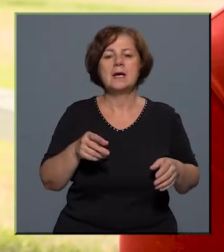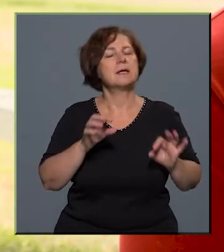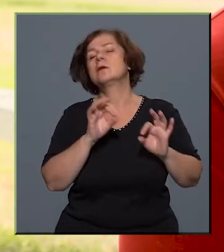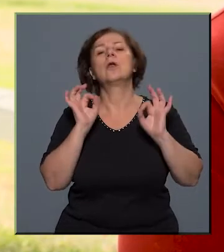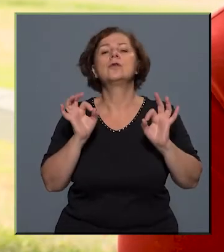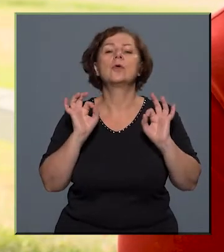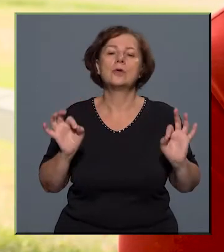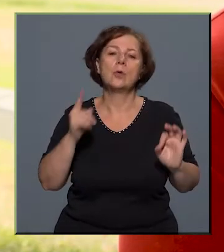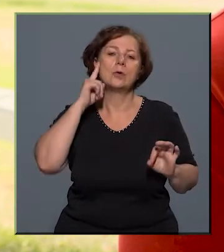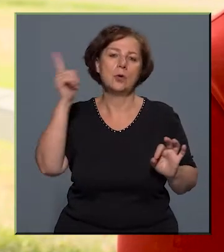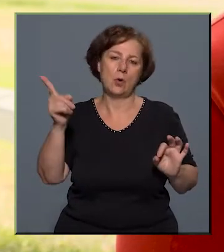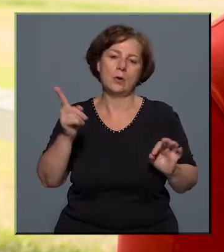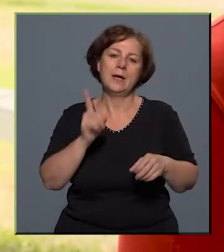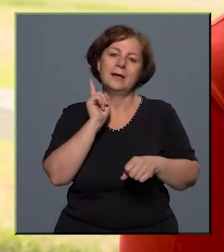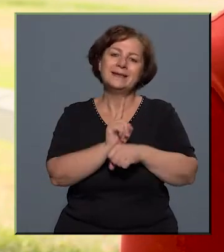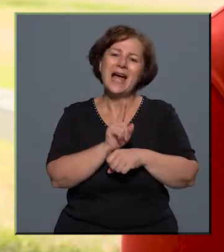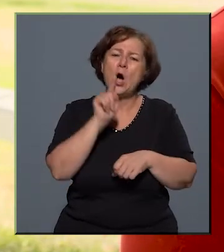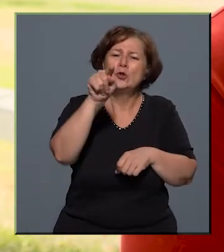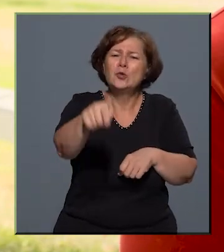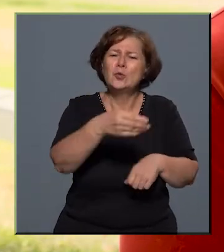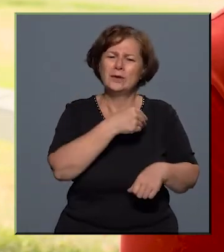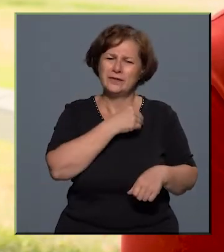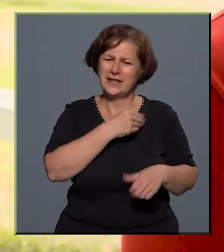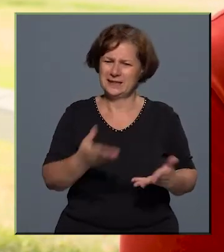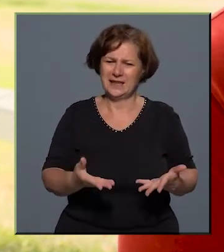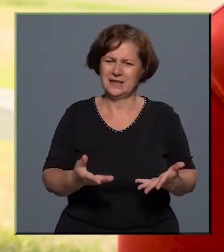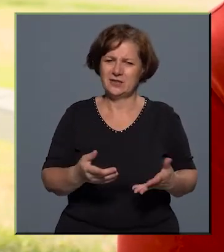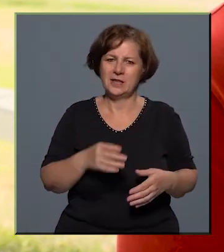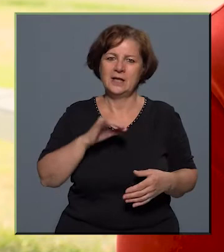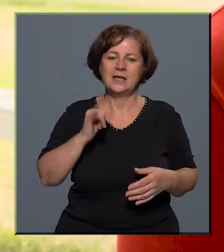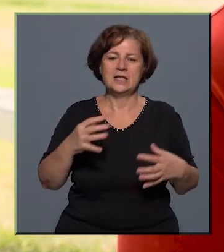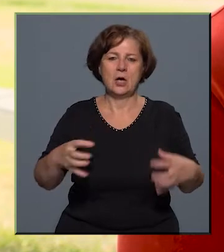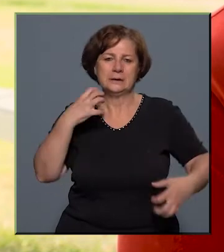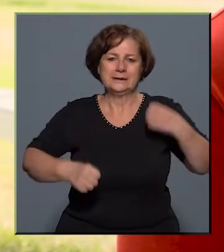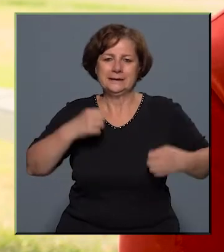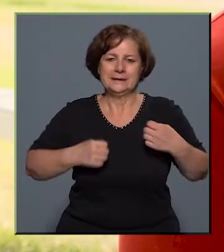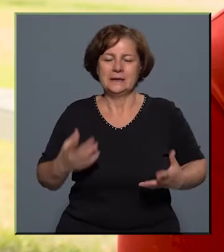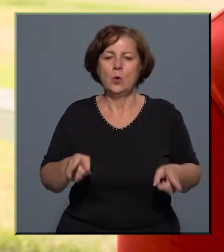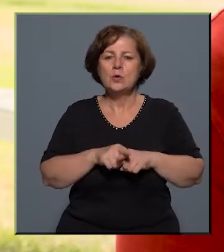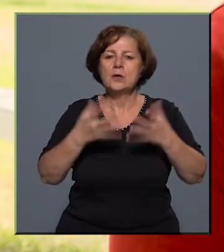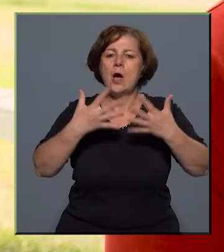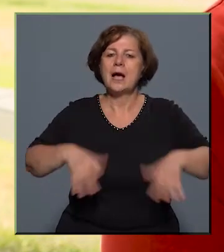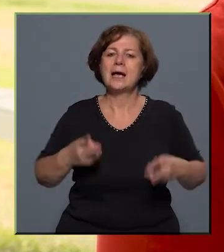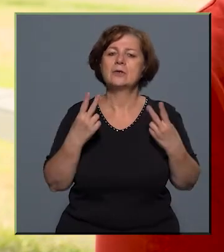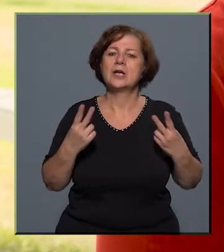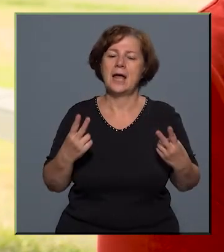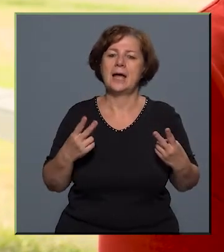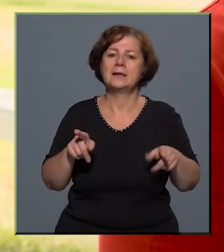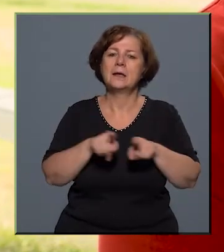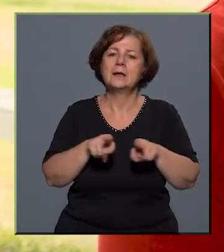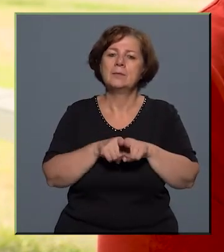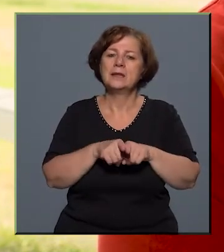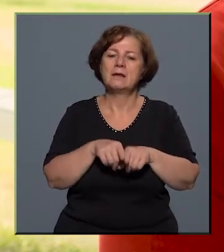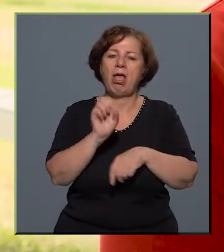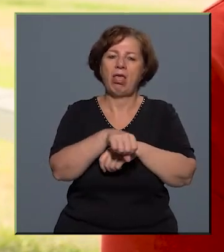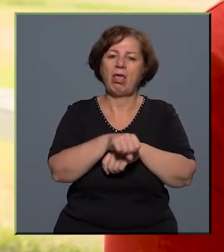ez egy nagyon rendben lévő jó dolog, de a túlféltés és a hiszti az ugyanolyan káros lehet,